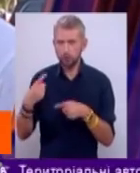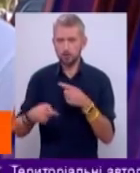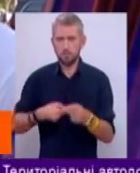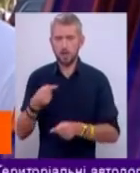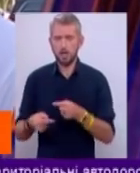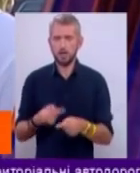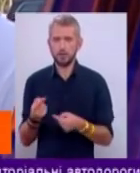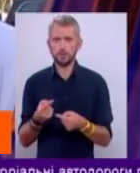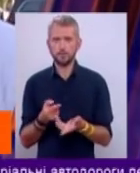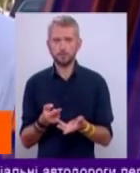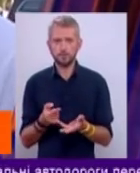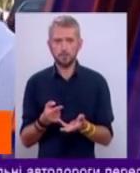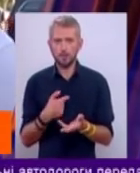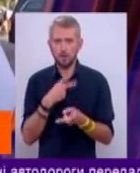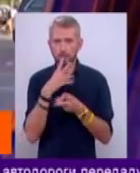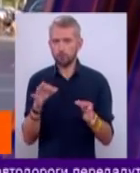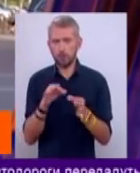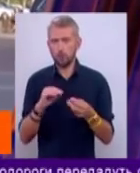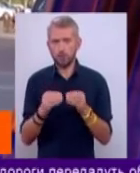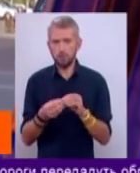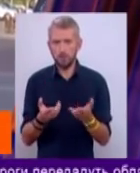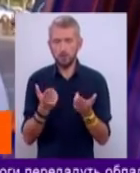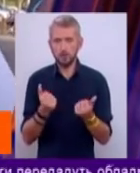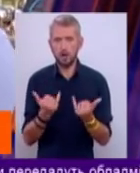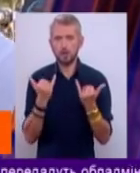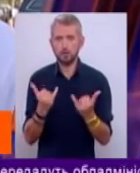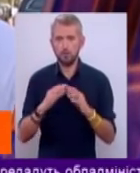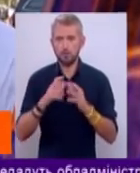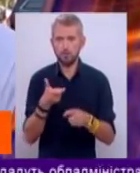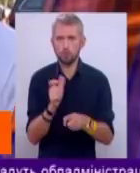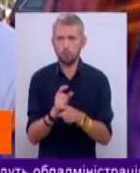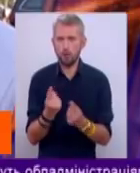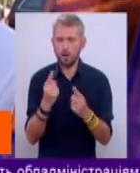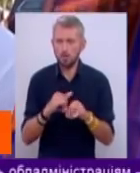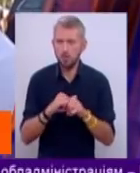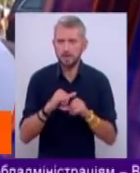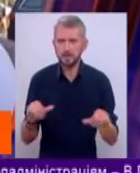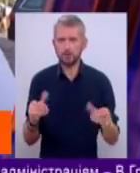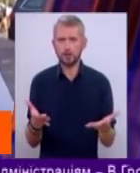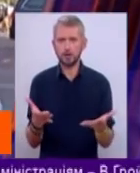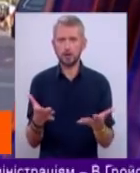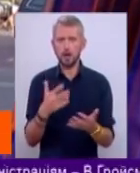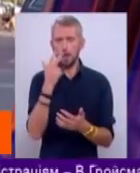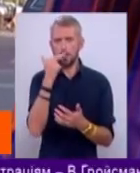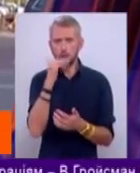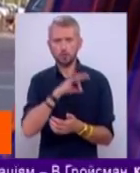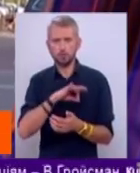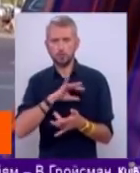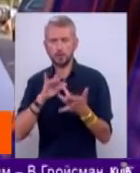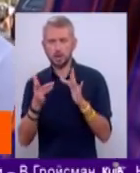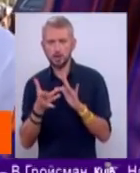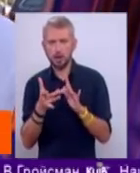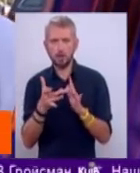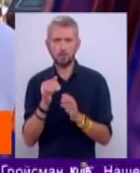наступне покоління. І я не бачу ніякої проблеми. Да, сьогодні світ більш глобалізований, там, підростки використовують інтернет,